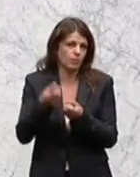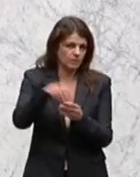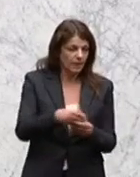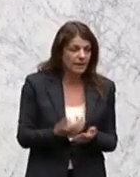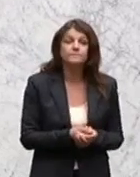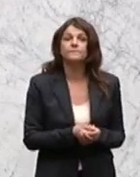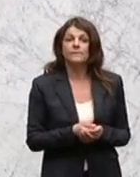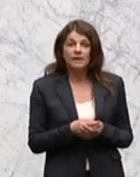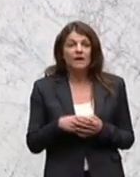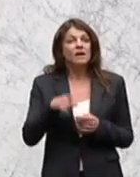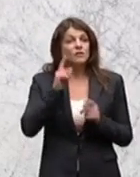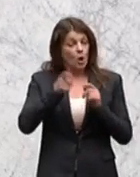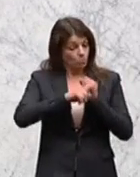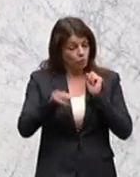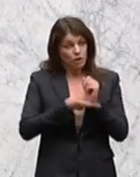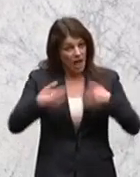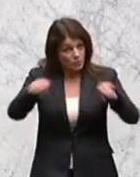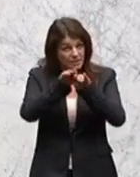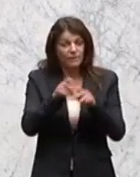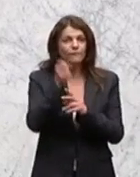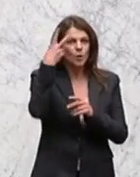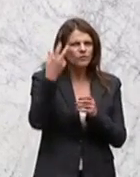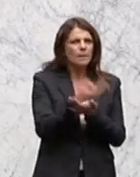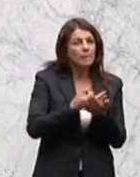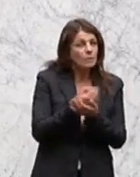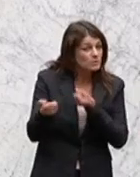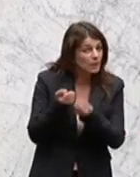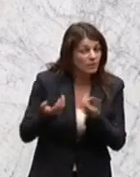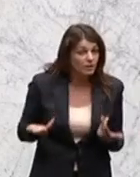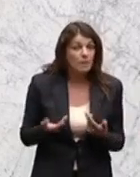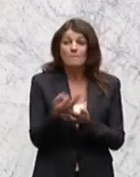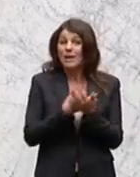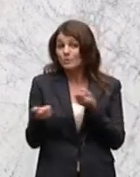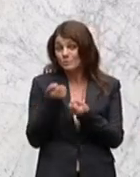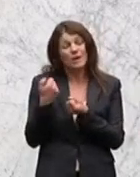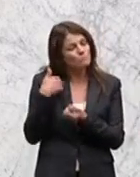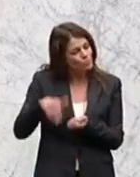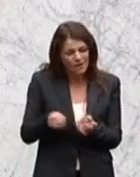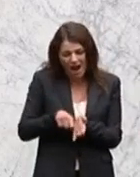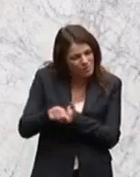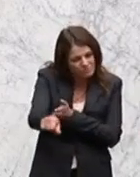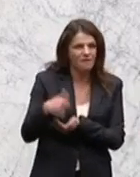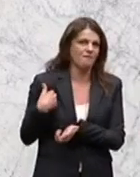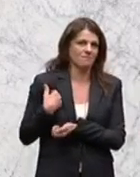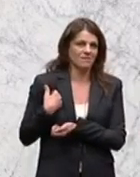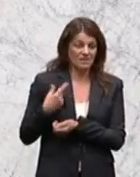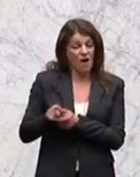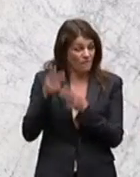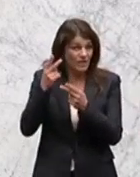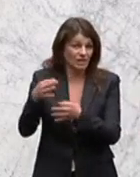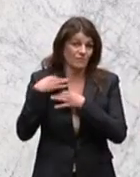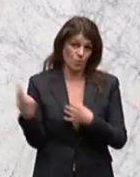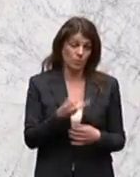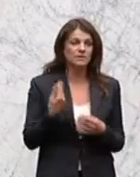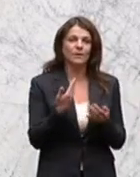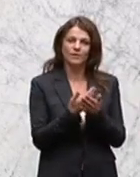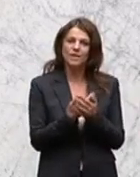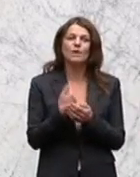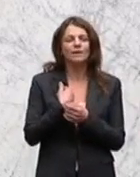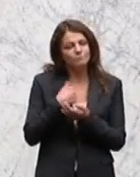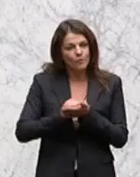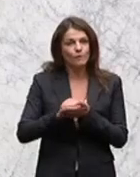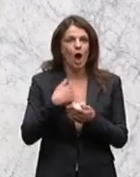man der Unternehmer ist. Da wird so viel Zeit und Energie verplempert. Viel gescheiter wäre es, wenn man sich auf das Geschäft konzentrieren könnte. Das ist